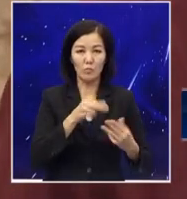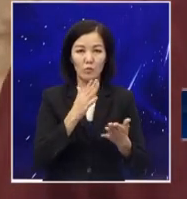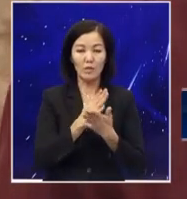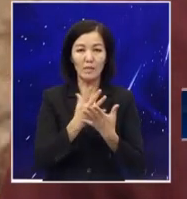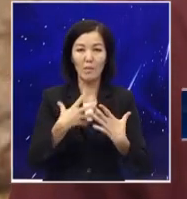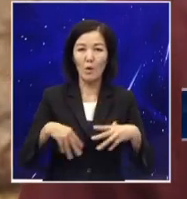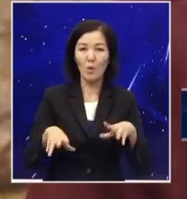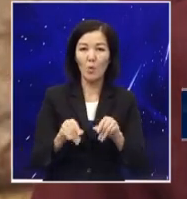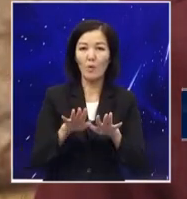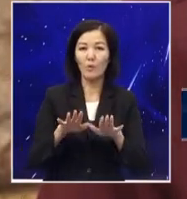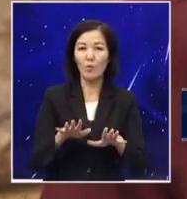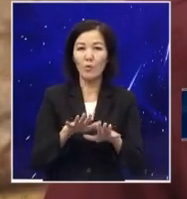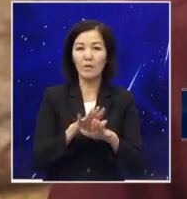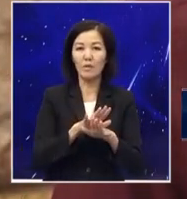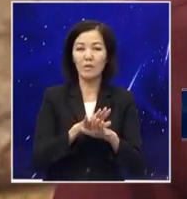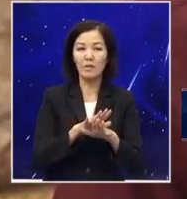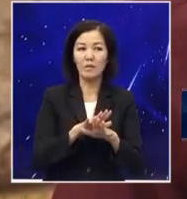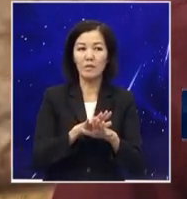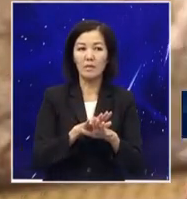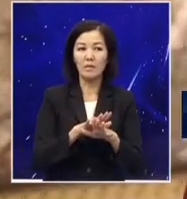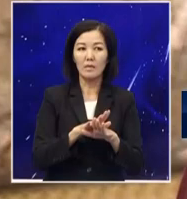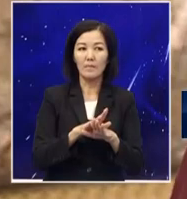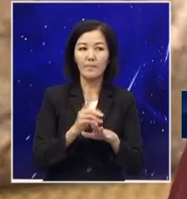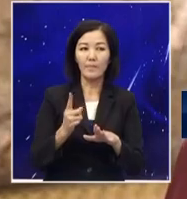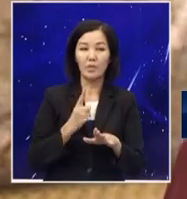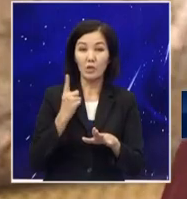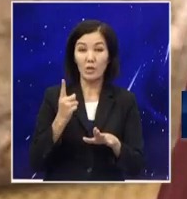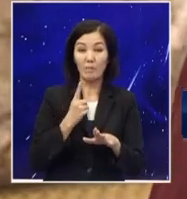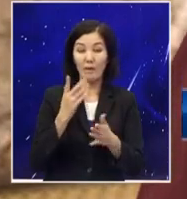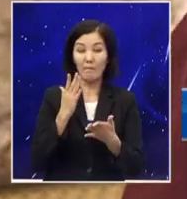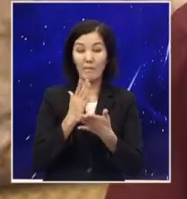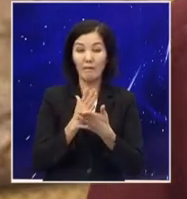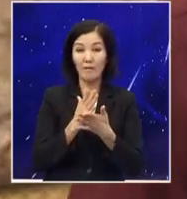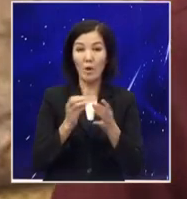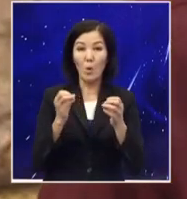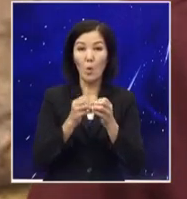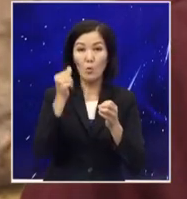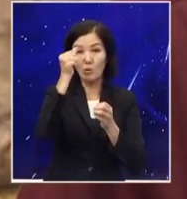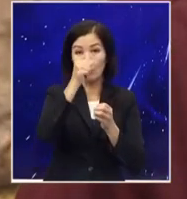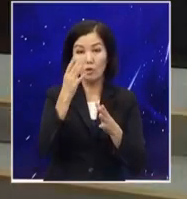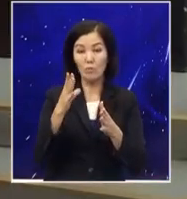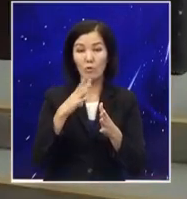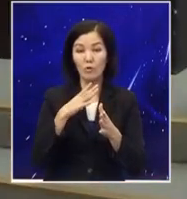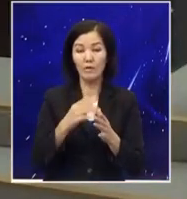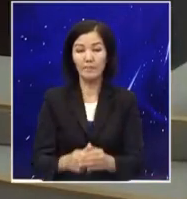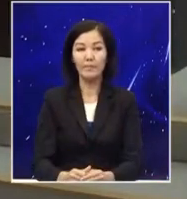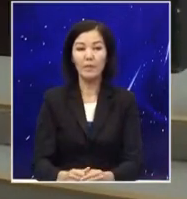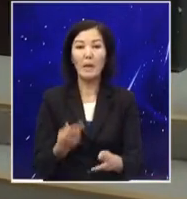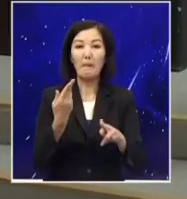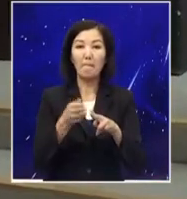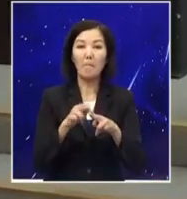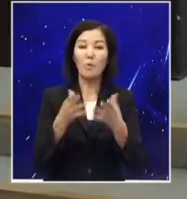жасаймын. Сонда шебермін. 10 жыл болды көргеде істегеніме. Бұл күні